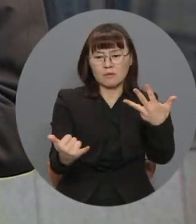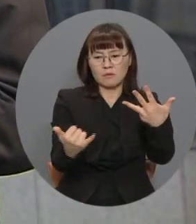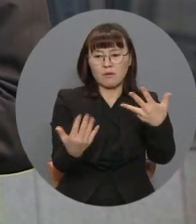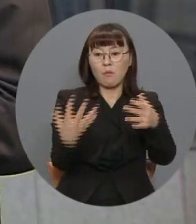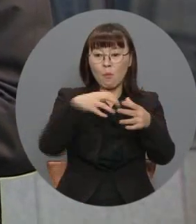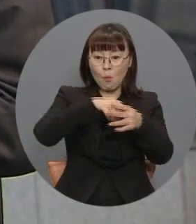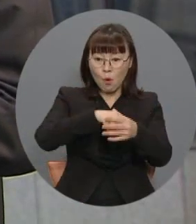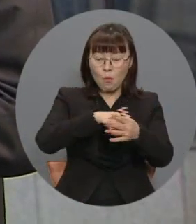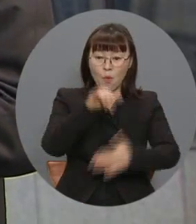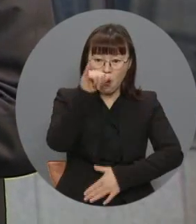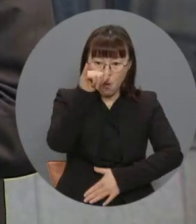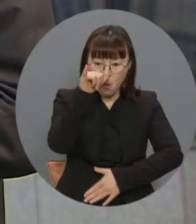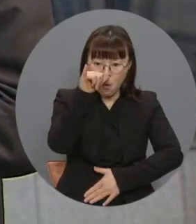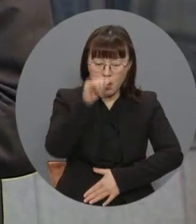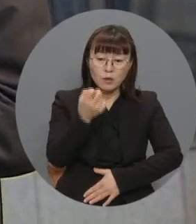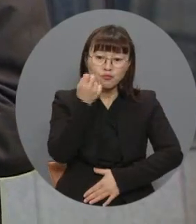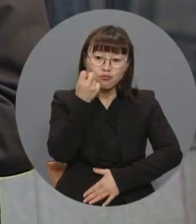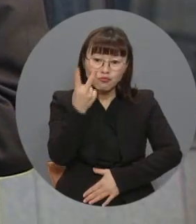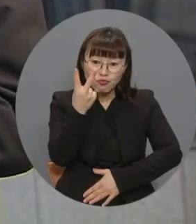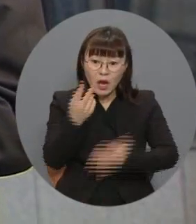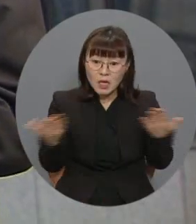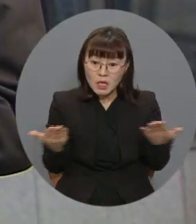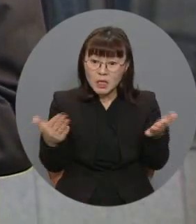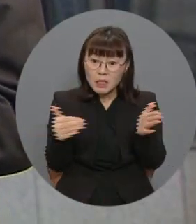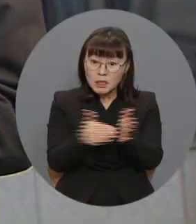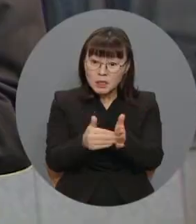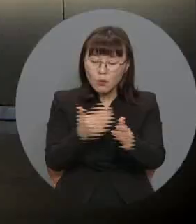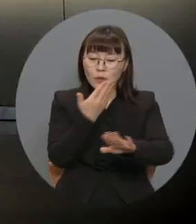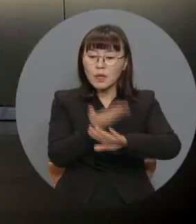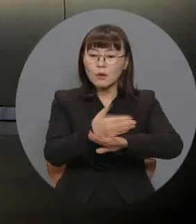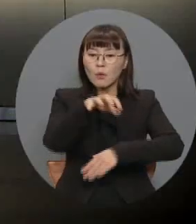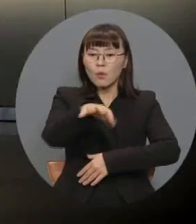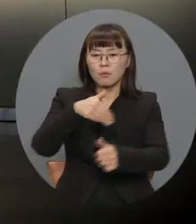포함됐고 짧게는 두 달 근무한 직원도 있었습니다.